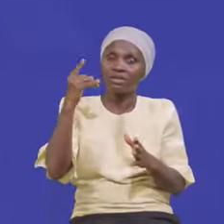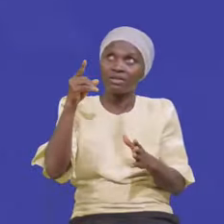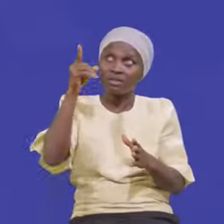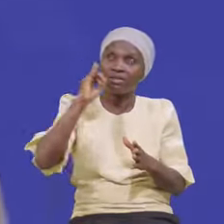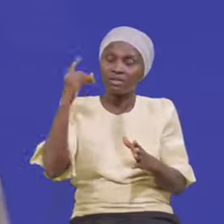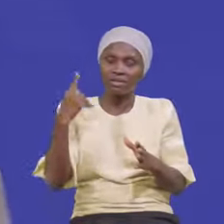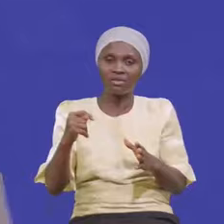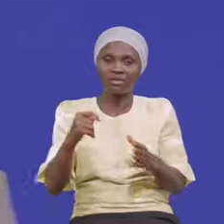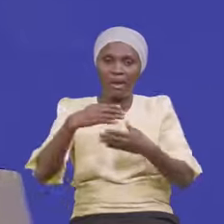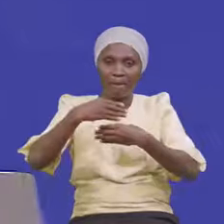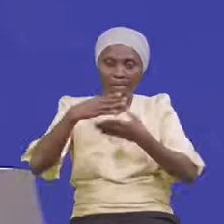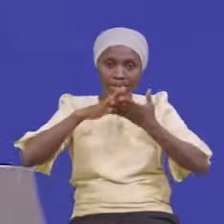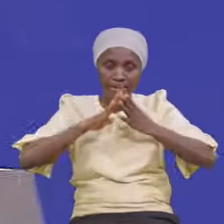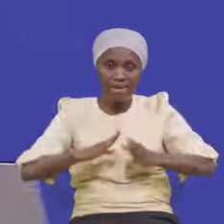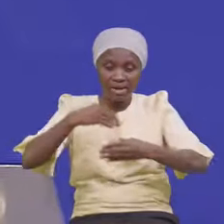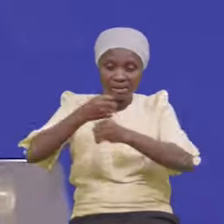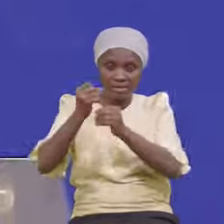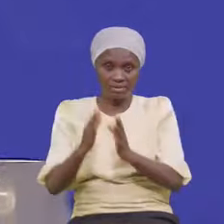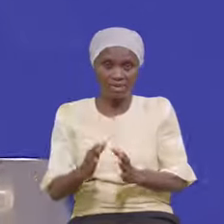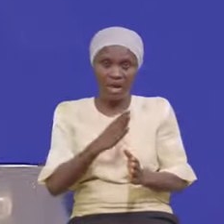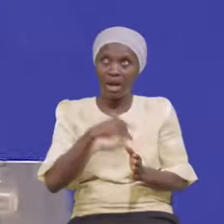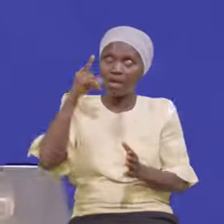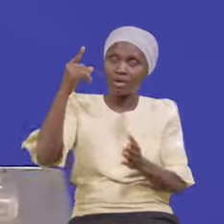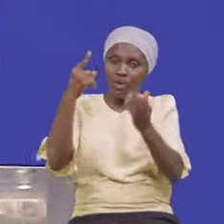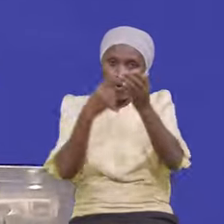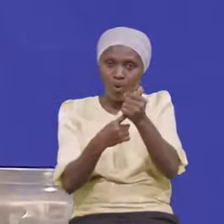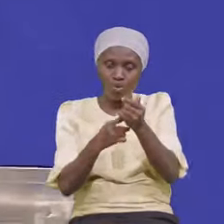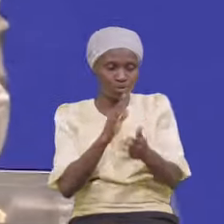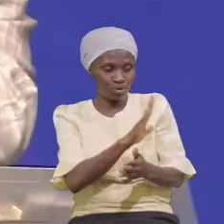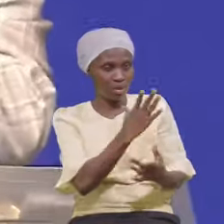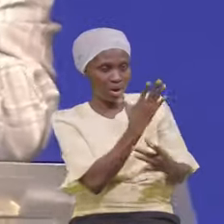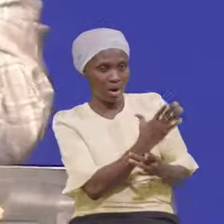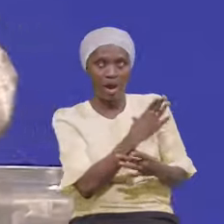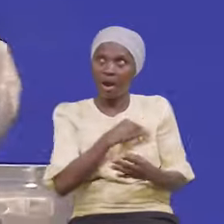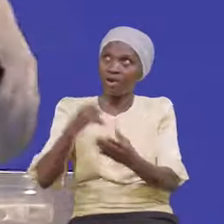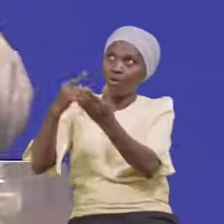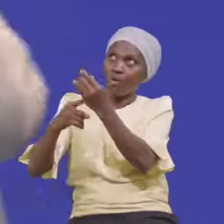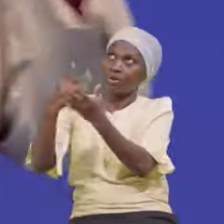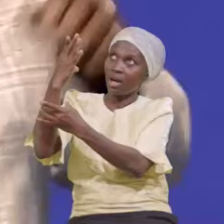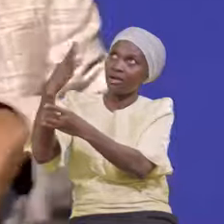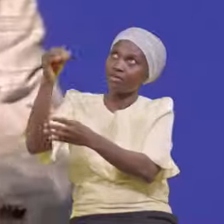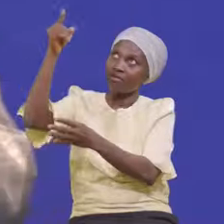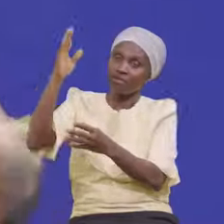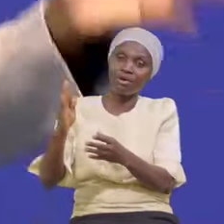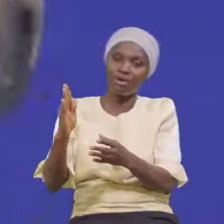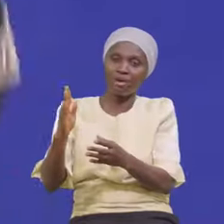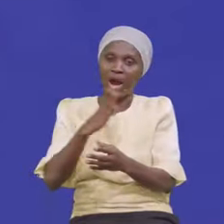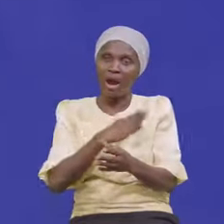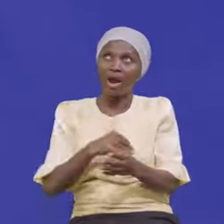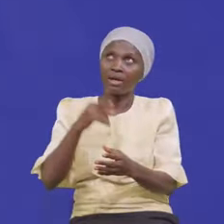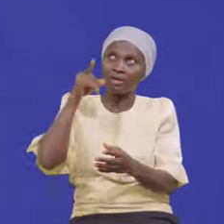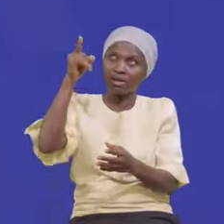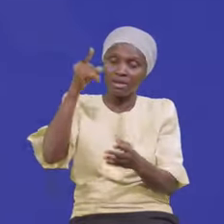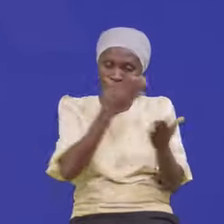మీకు మధ్యవర్తి. And he holds your hand. ఆయన మీ చేయి పట్టుకుంటాడు. And he holds the hand of God. దేవుని చేతిని పట్టుకుంటాడు. And he brings those